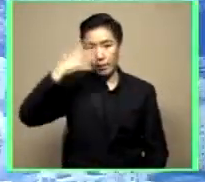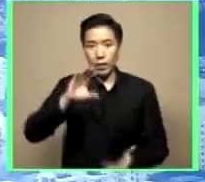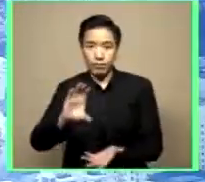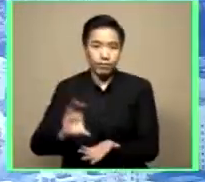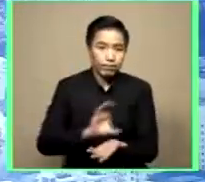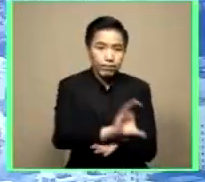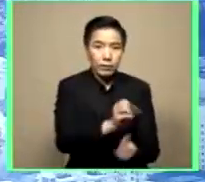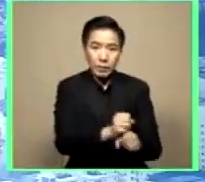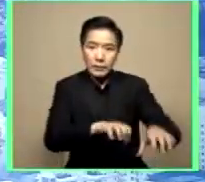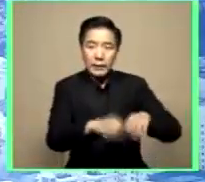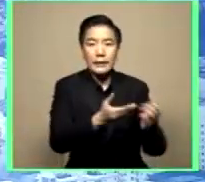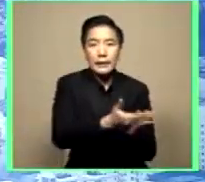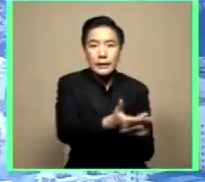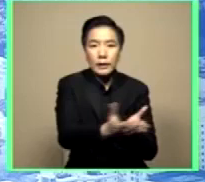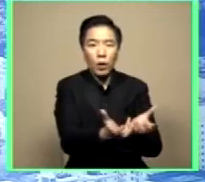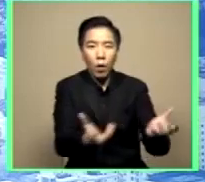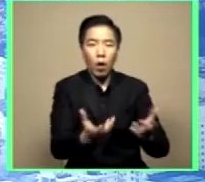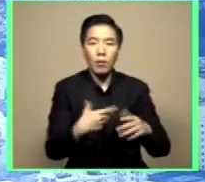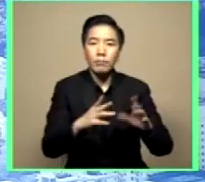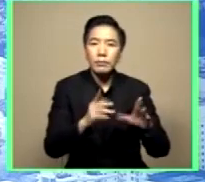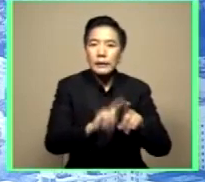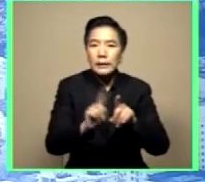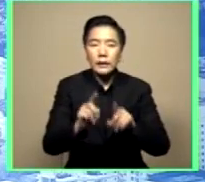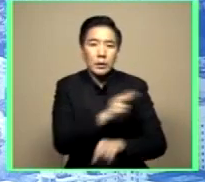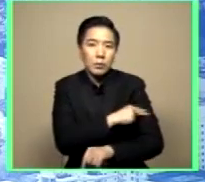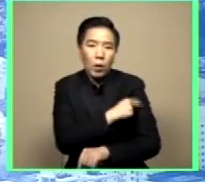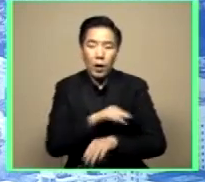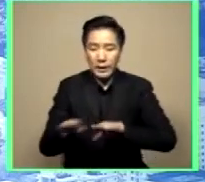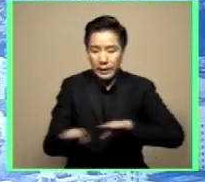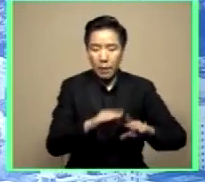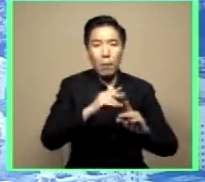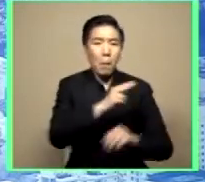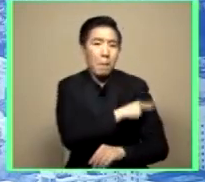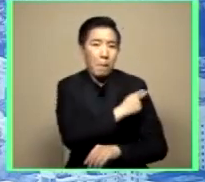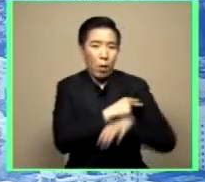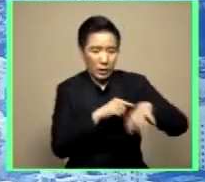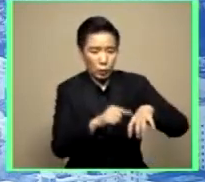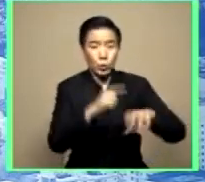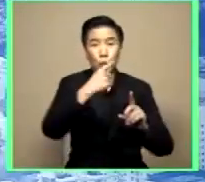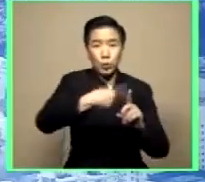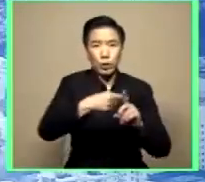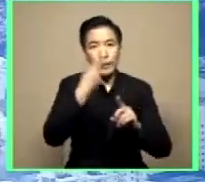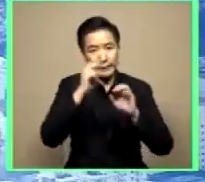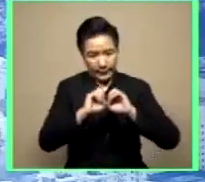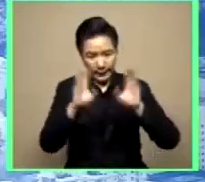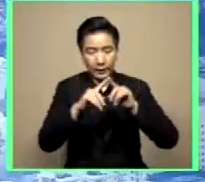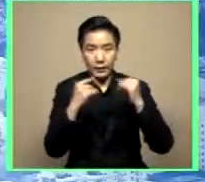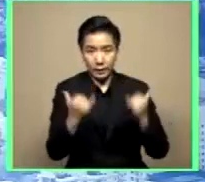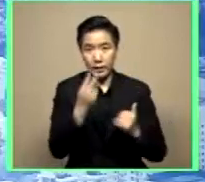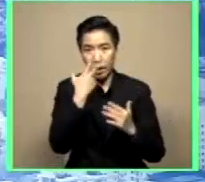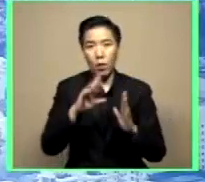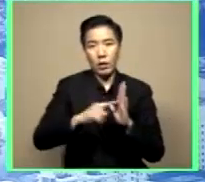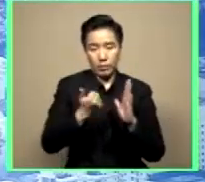สำคัญคือให้ไปจัดซื้ออุปกรณ์ทางการแพทย์เตรียมโรงพยาบาลสนามซึ่งทุกอย่างนี้เห็นภาพชัดขึ้นมาณตอนนี้แล้วตั้งแ